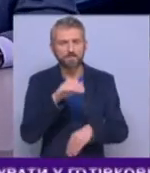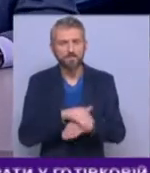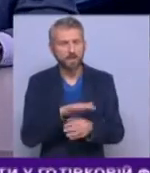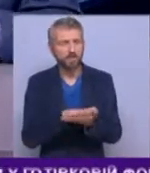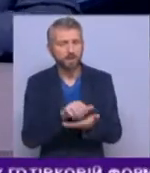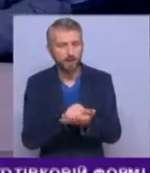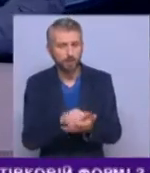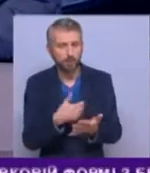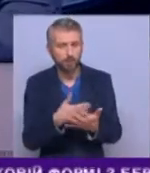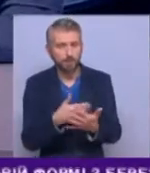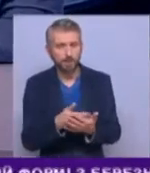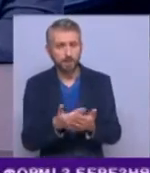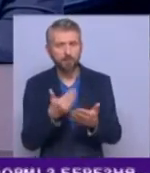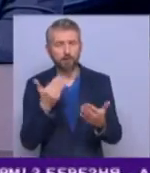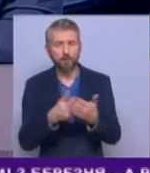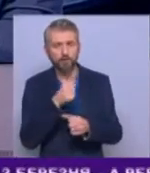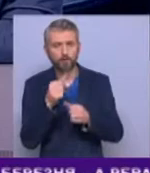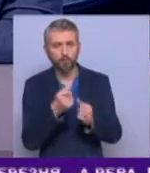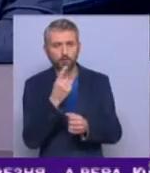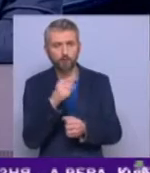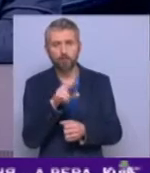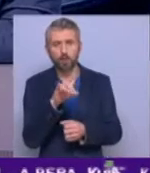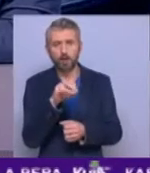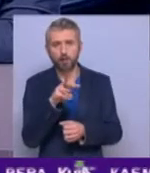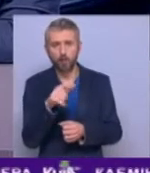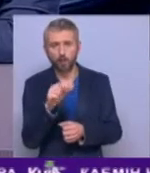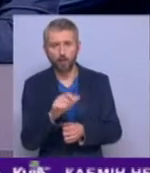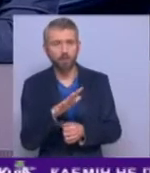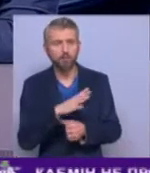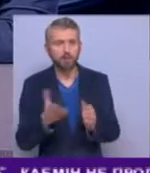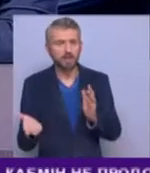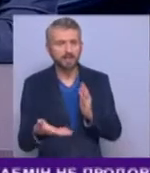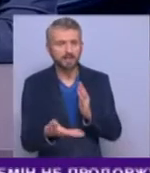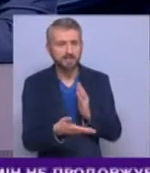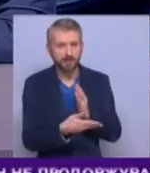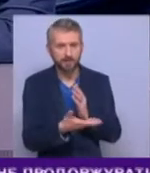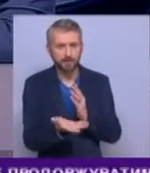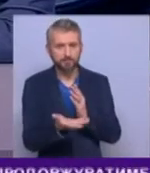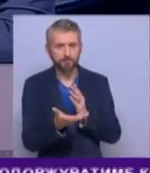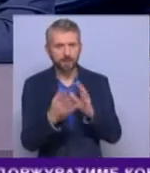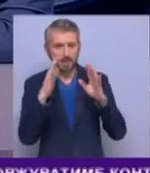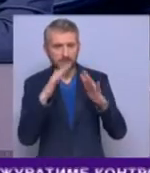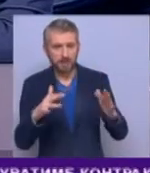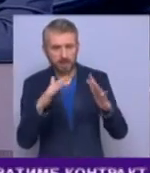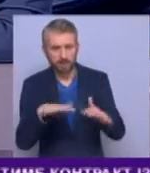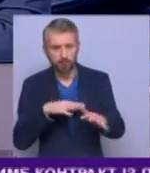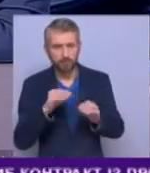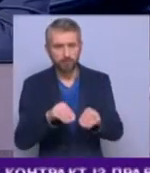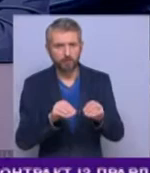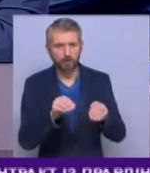От, наприклад, навіть перед Новим роком у парку «Перемога» у нас були зрізані ялинки, які були